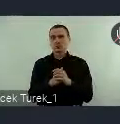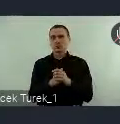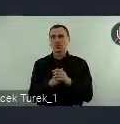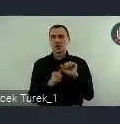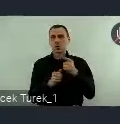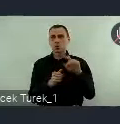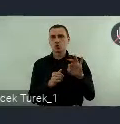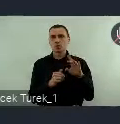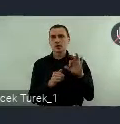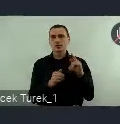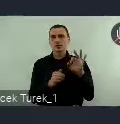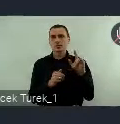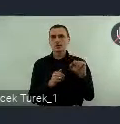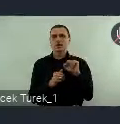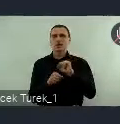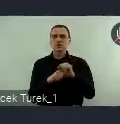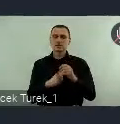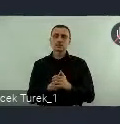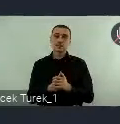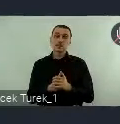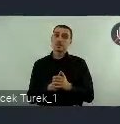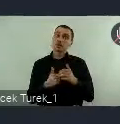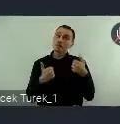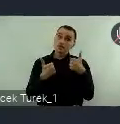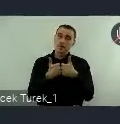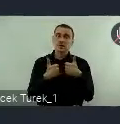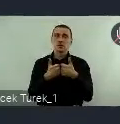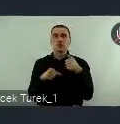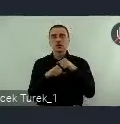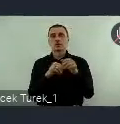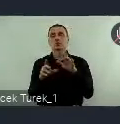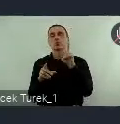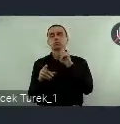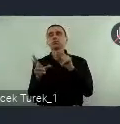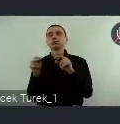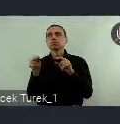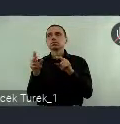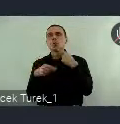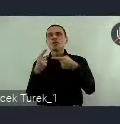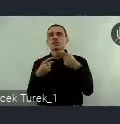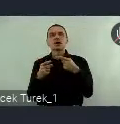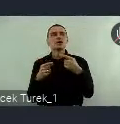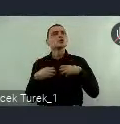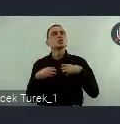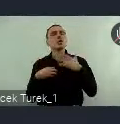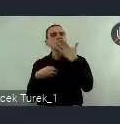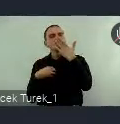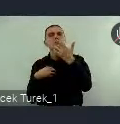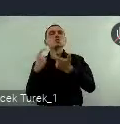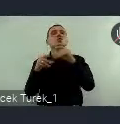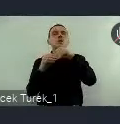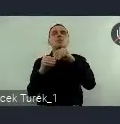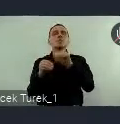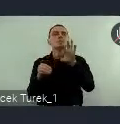meczu w czasie wydarzenia sportowego jest audiodeskrypcją audiodeskrypcja która na żywo opowiada o tym co się dzieje